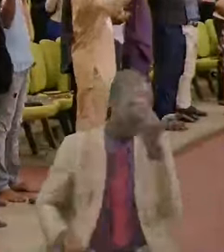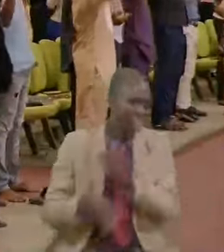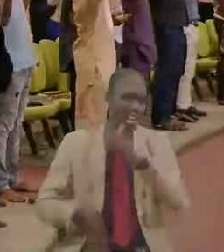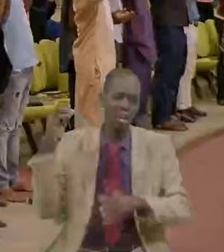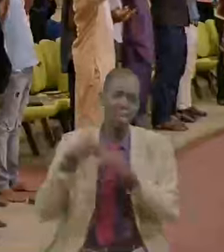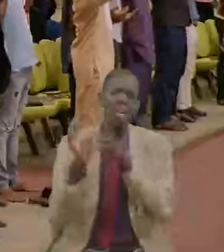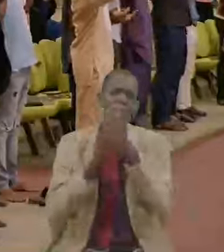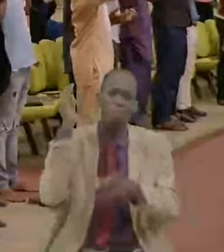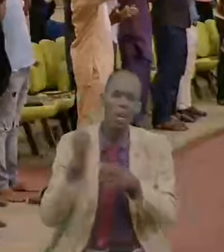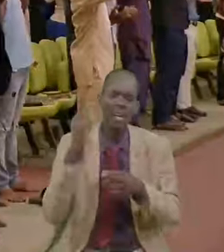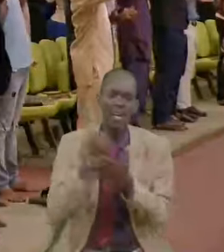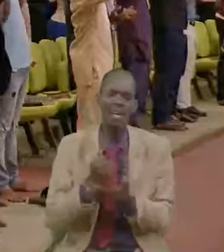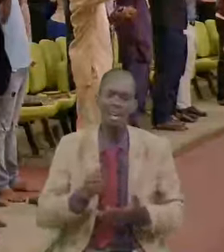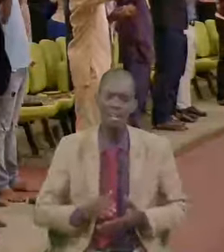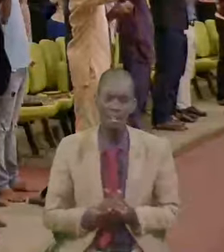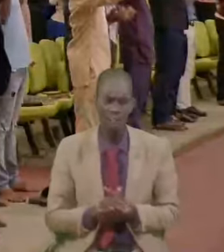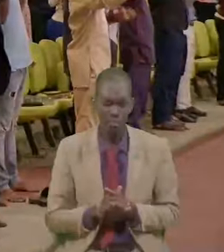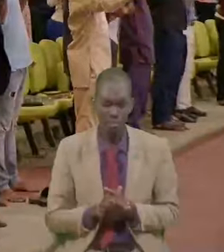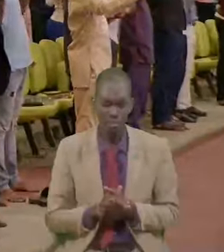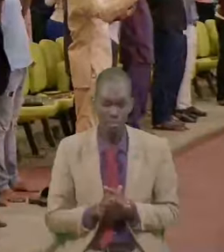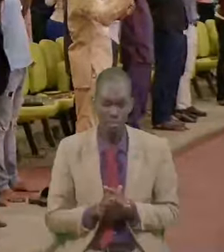nom de Jésus-Christ.